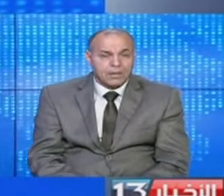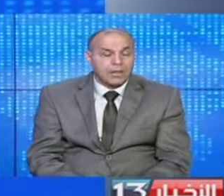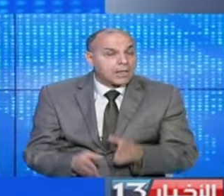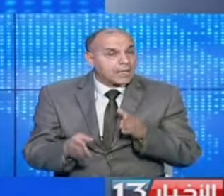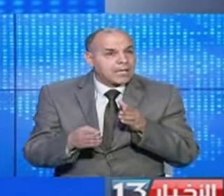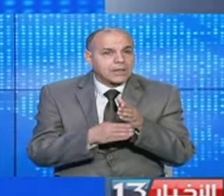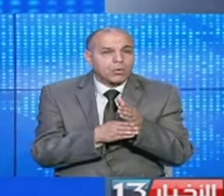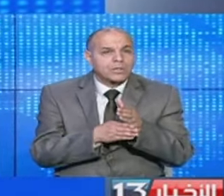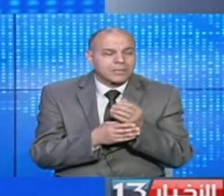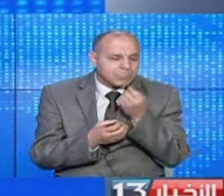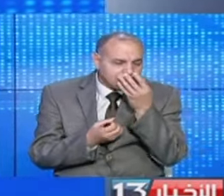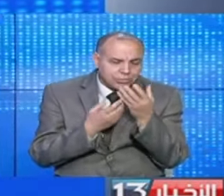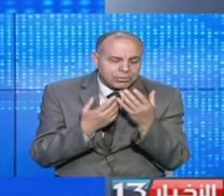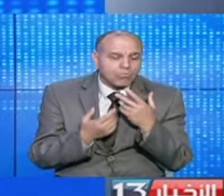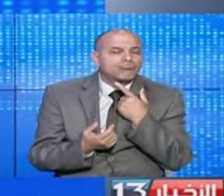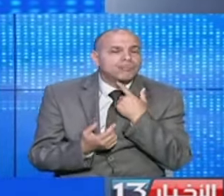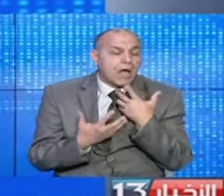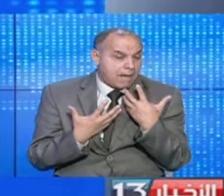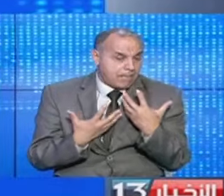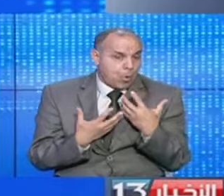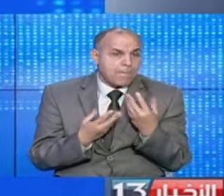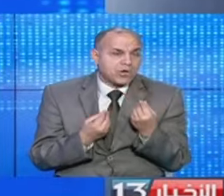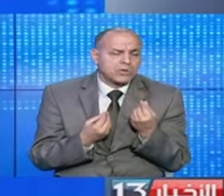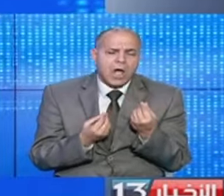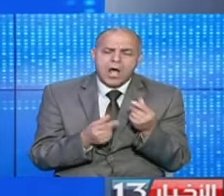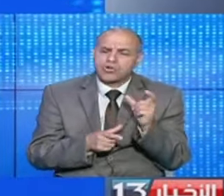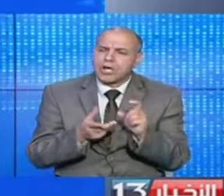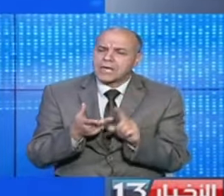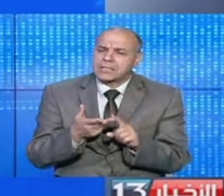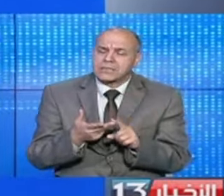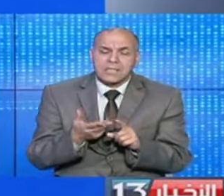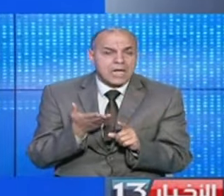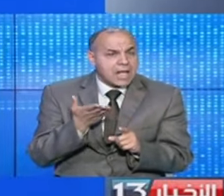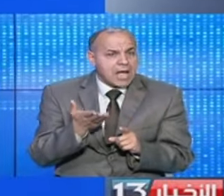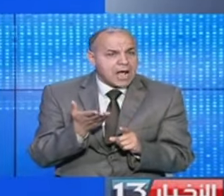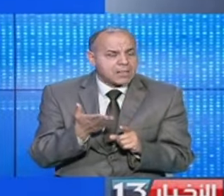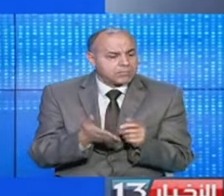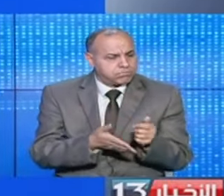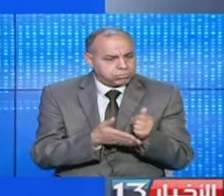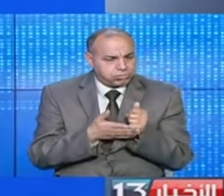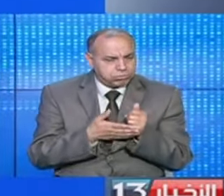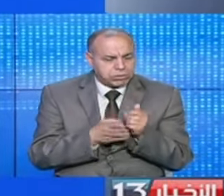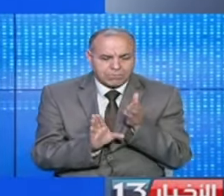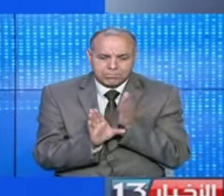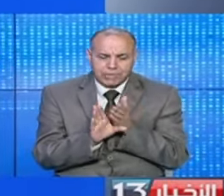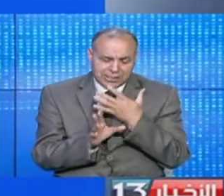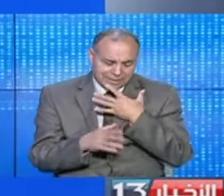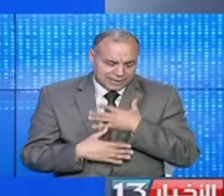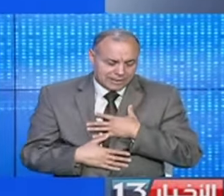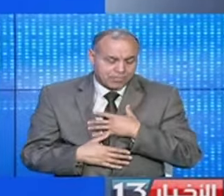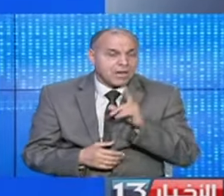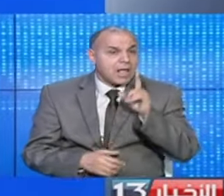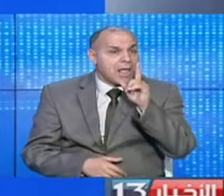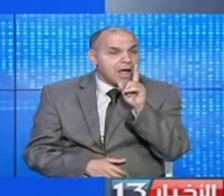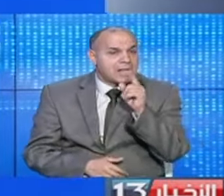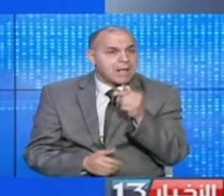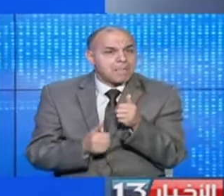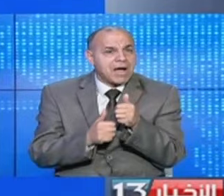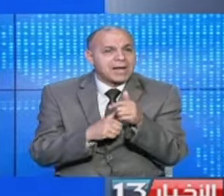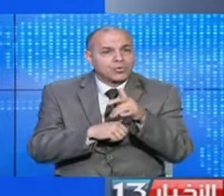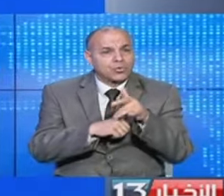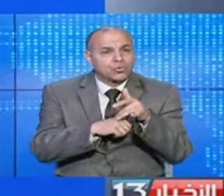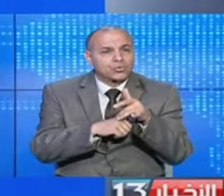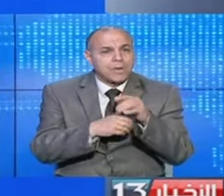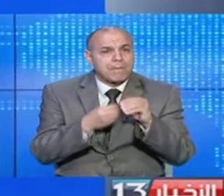التوجه إلى البستنة هواية يقصدها العديد لما لها من فوائد على نفسية الإنسان، خاصة مع